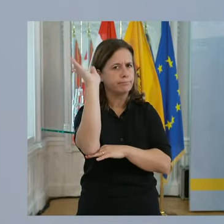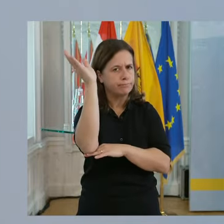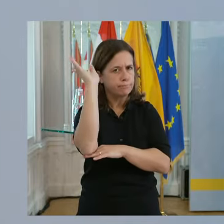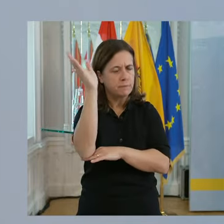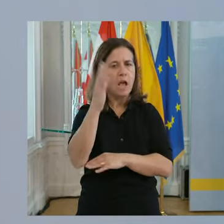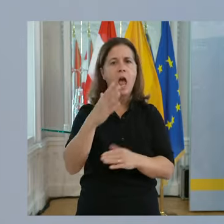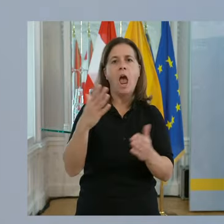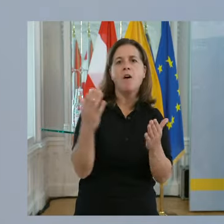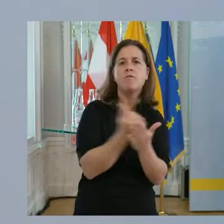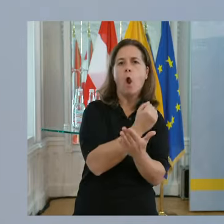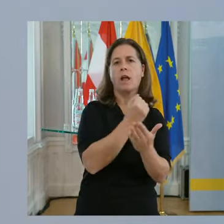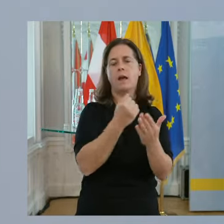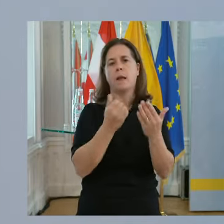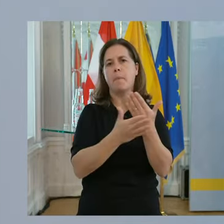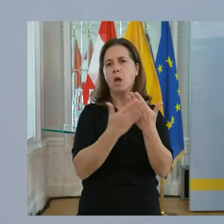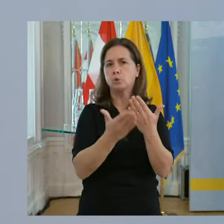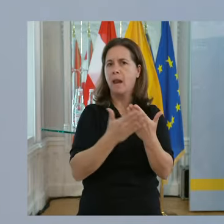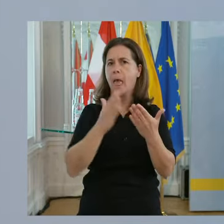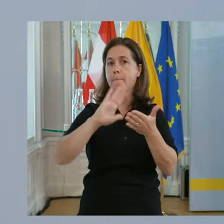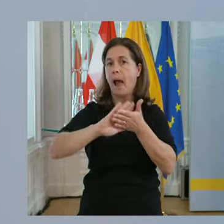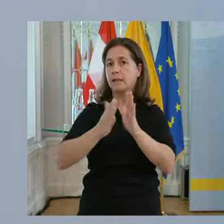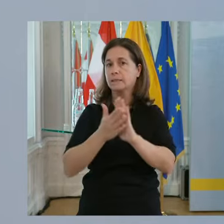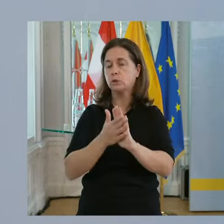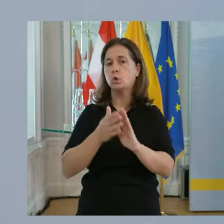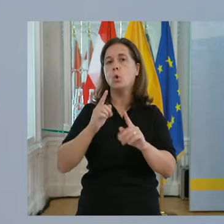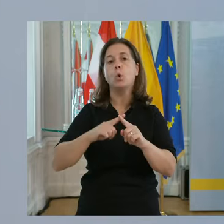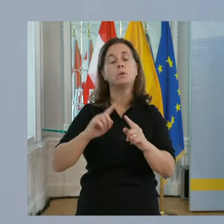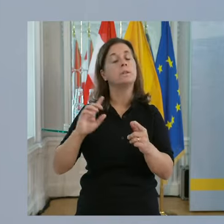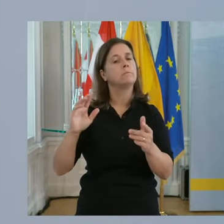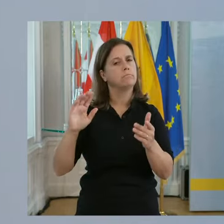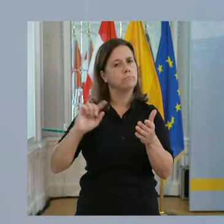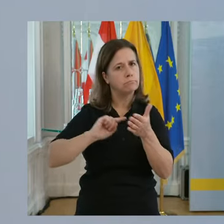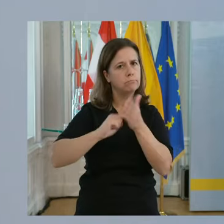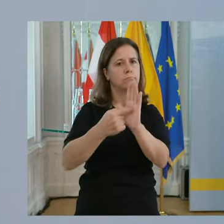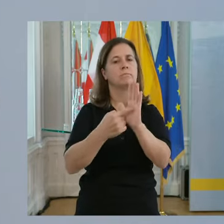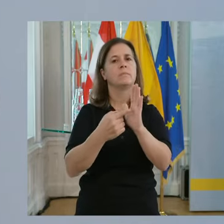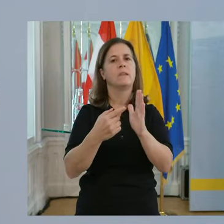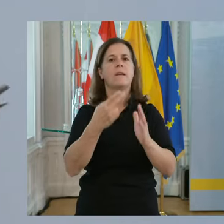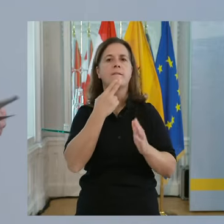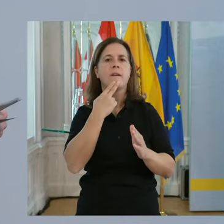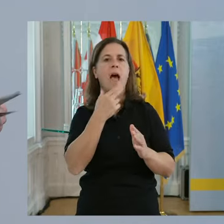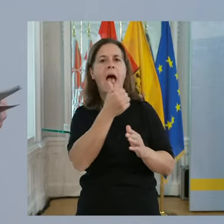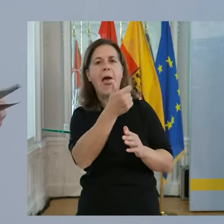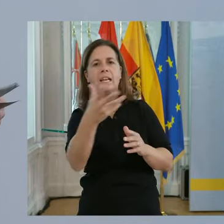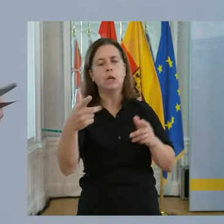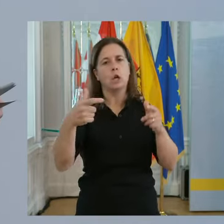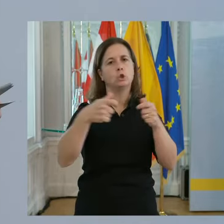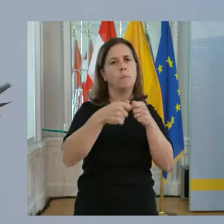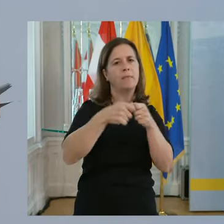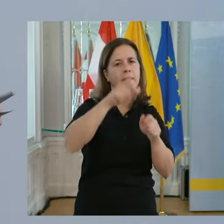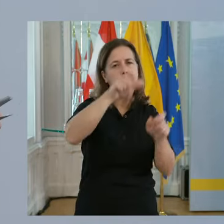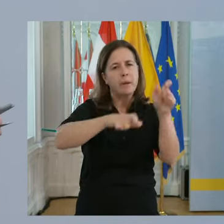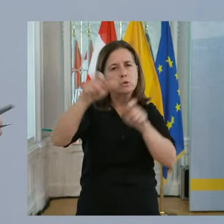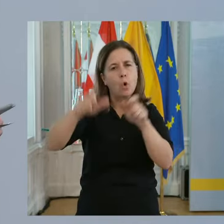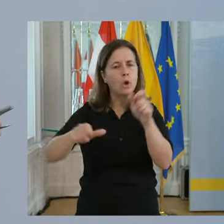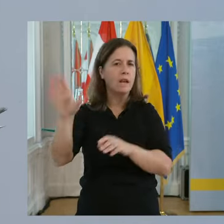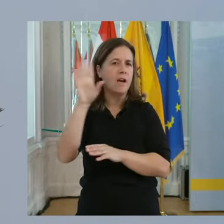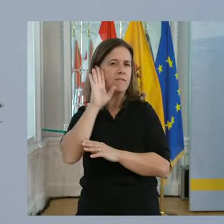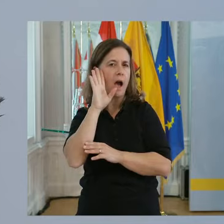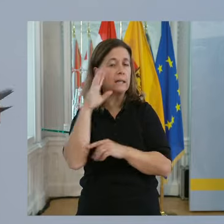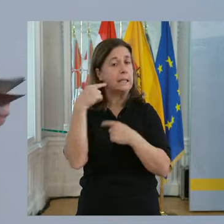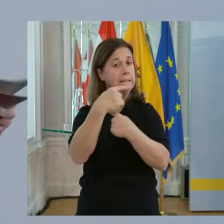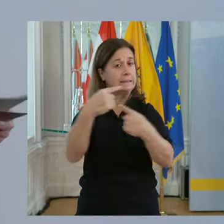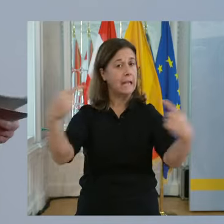von erfolgreichen Beispielen aus der Praxis und aus erster Hand von einigen spannenden Persönlichkeiten erfahren, die damit schon